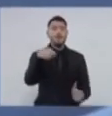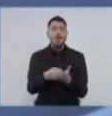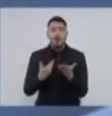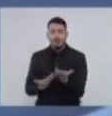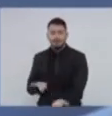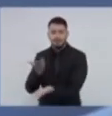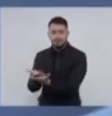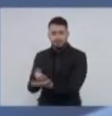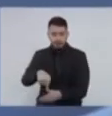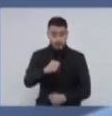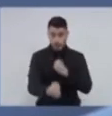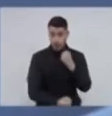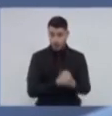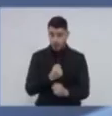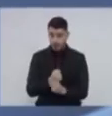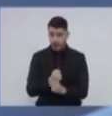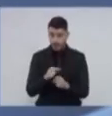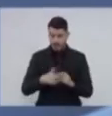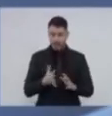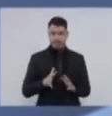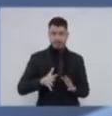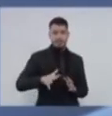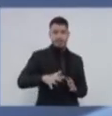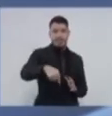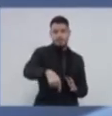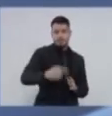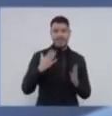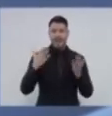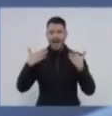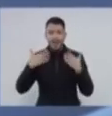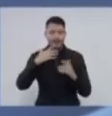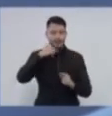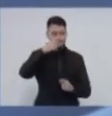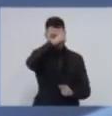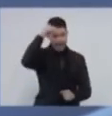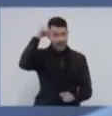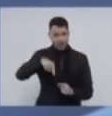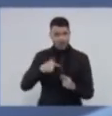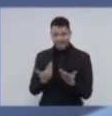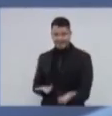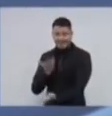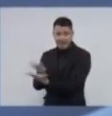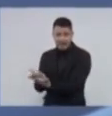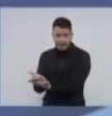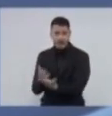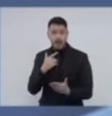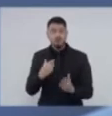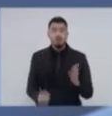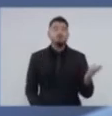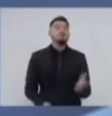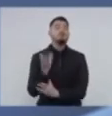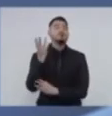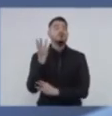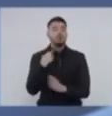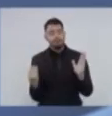δηλώσεις αυτού του έτους που θα κατατεθούν θα σε λίγο διάστημα σε μικρό διάσημα δημιουργείται νέο πεδίο για